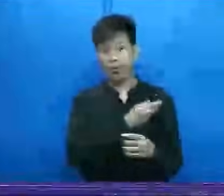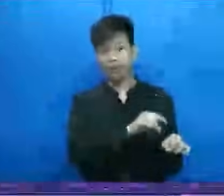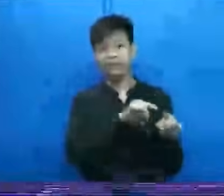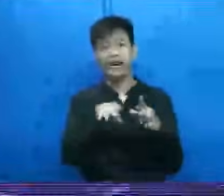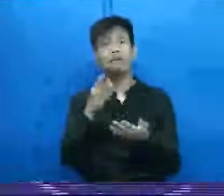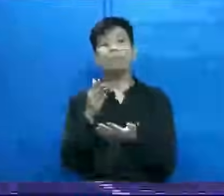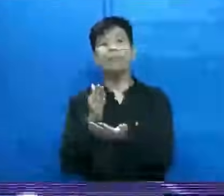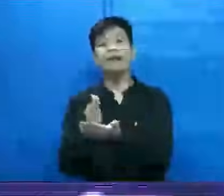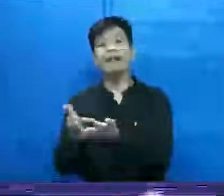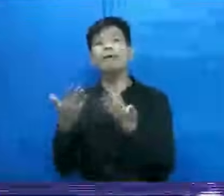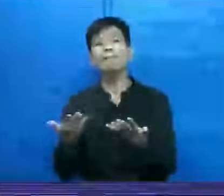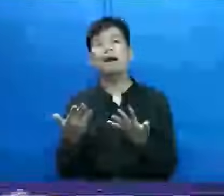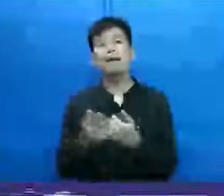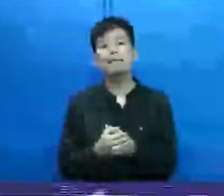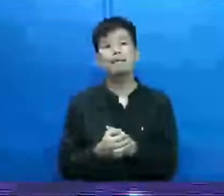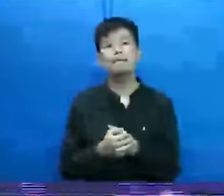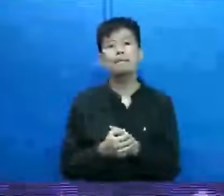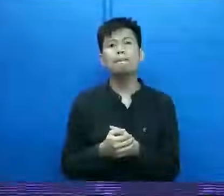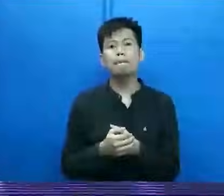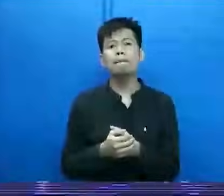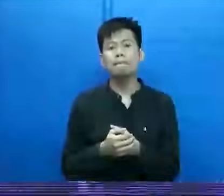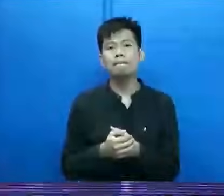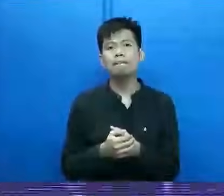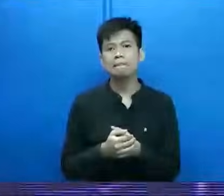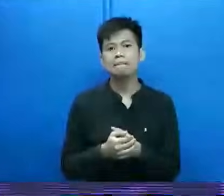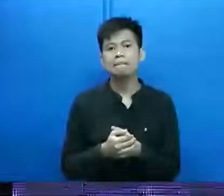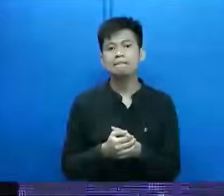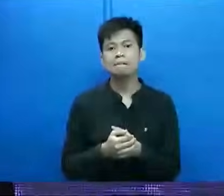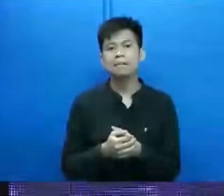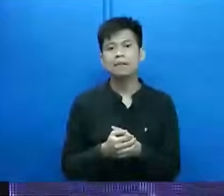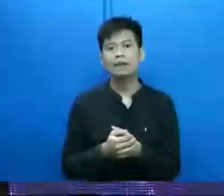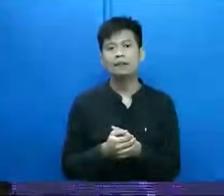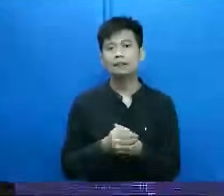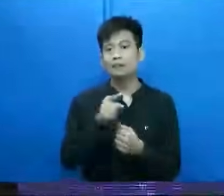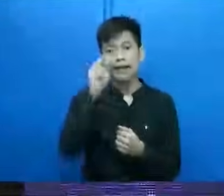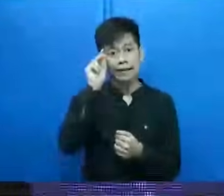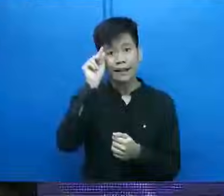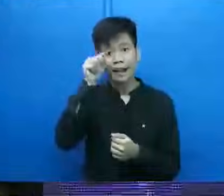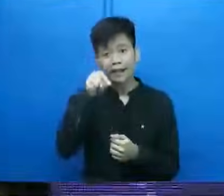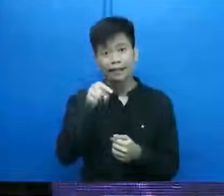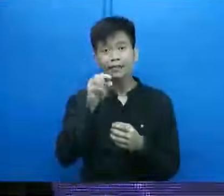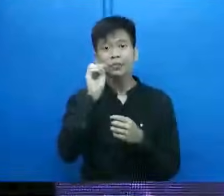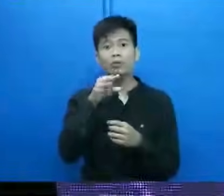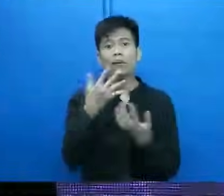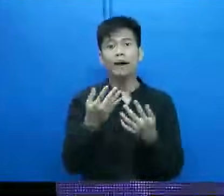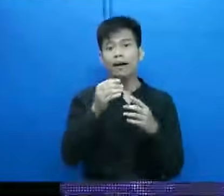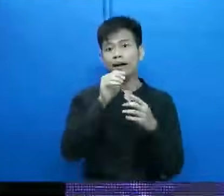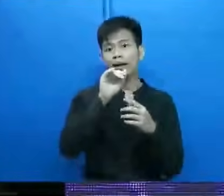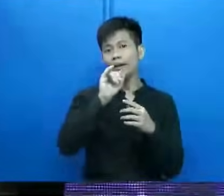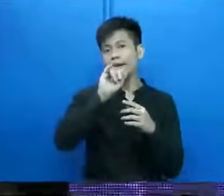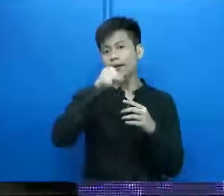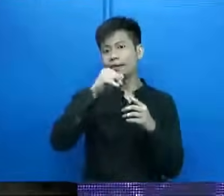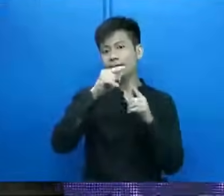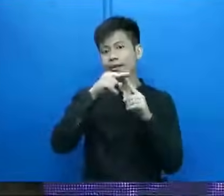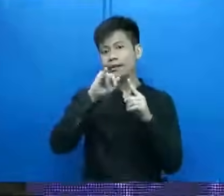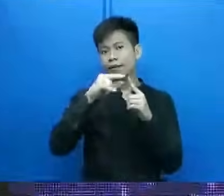apa? Di posisi apa? Nah, perencanaan ini disebut dengan ijtihad namanya.